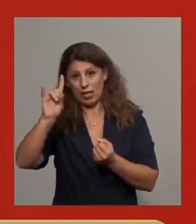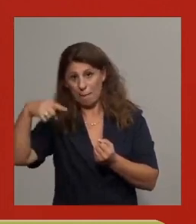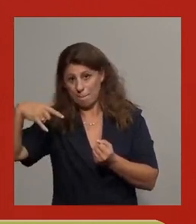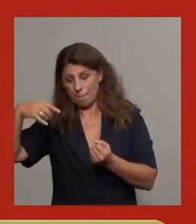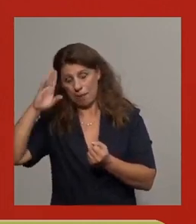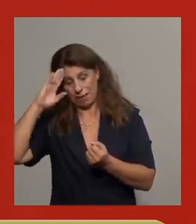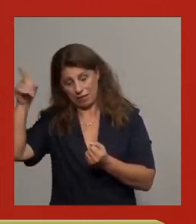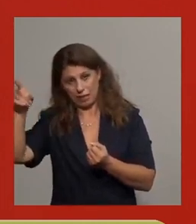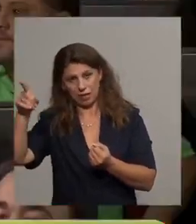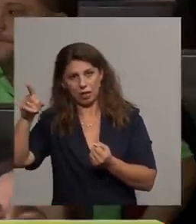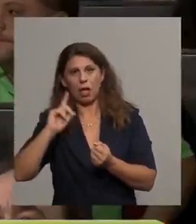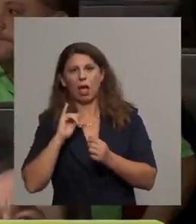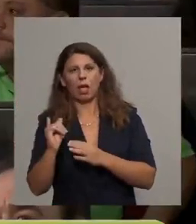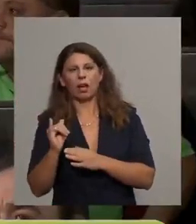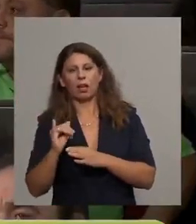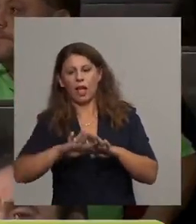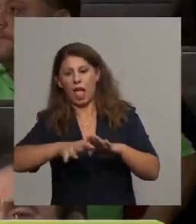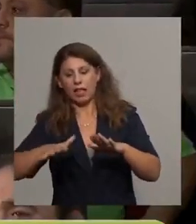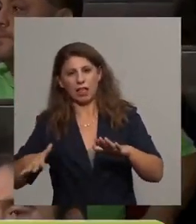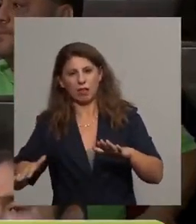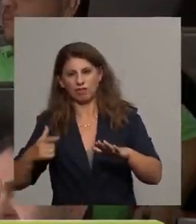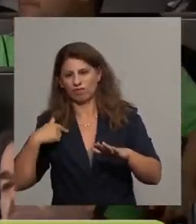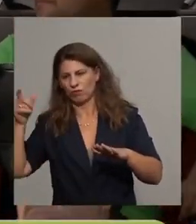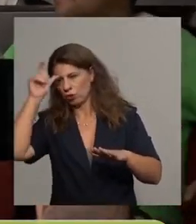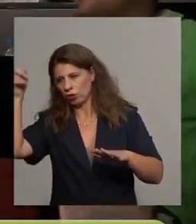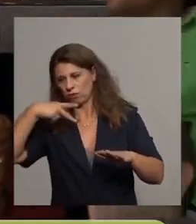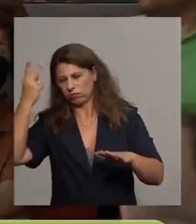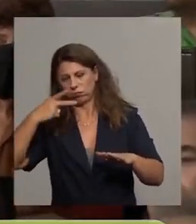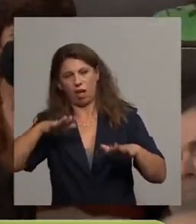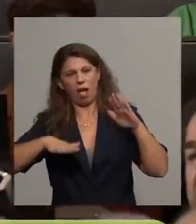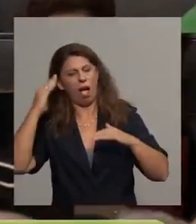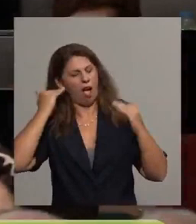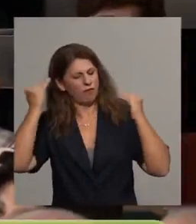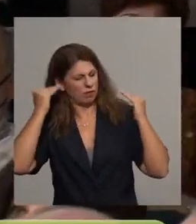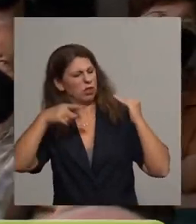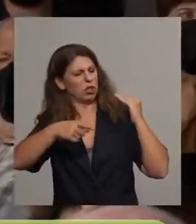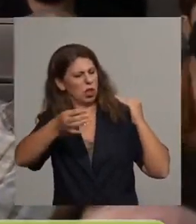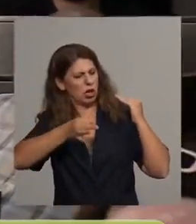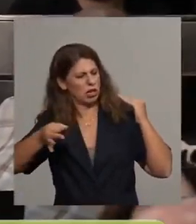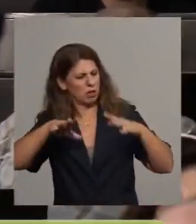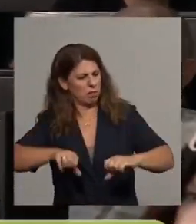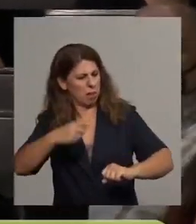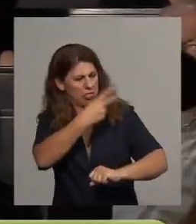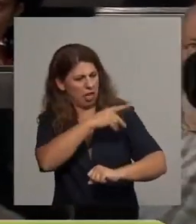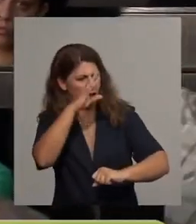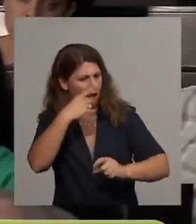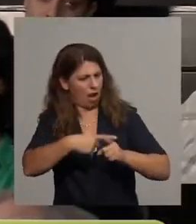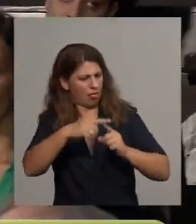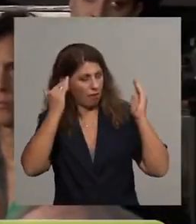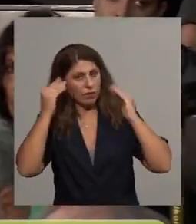το Αιγαίο, αμφισβητεί την κυριαρχία των ελληνικών νησιών στο Αιγαίο και τα κυριαρχικά